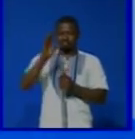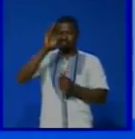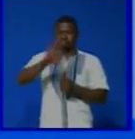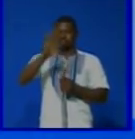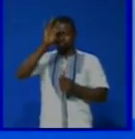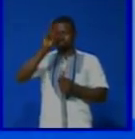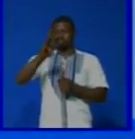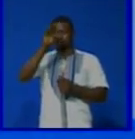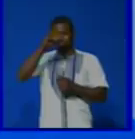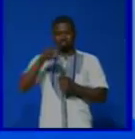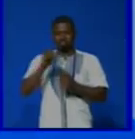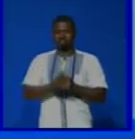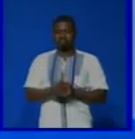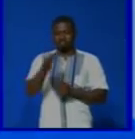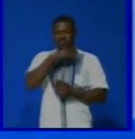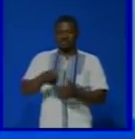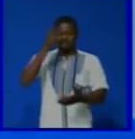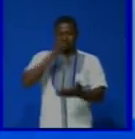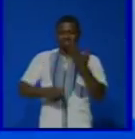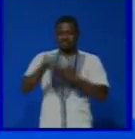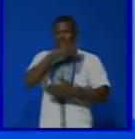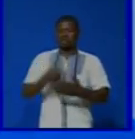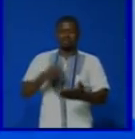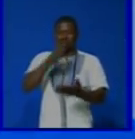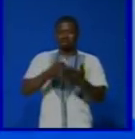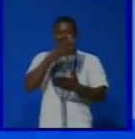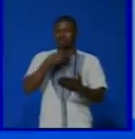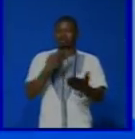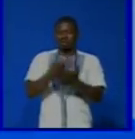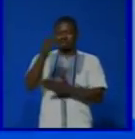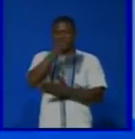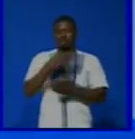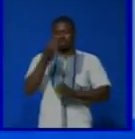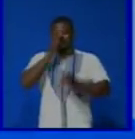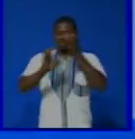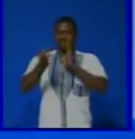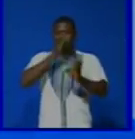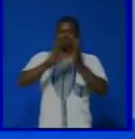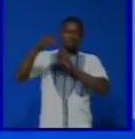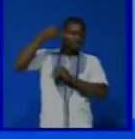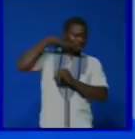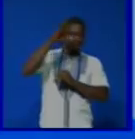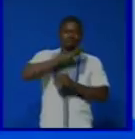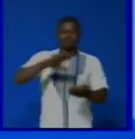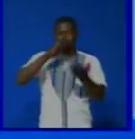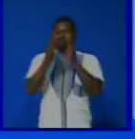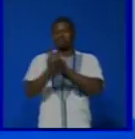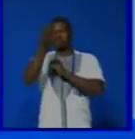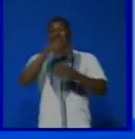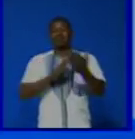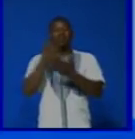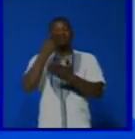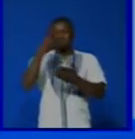Les coûts, les prix et les aspects financiers des communications électroniques passent au pain fin par une rencontre